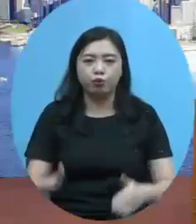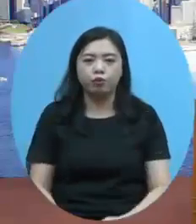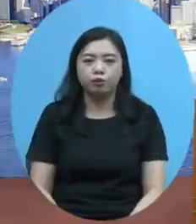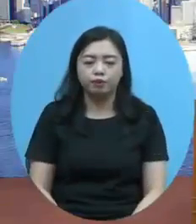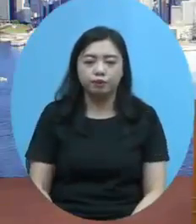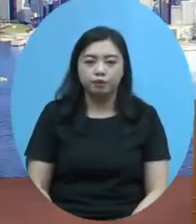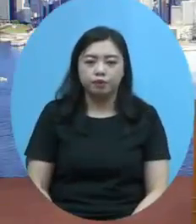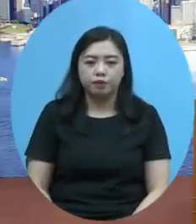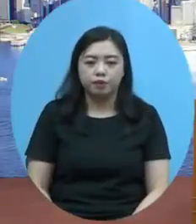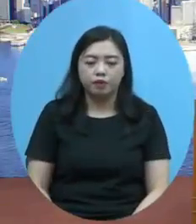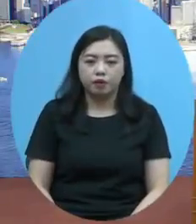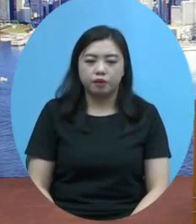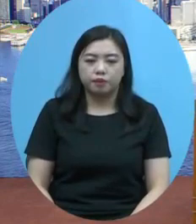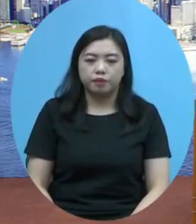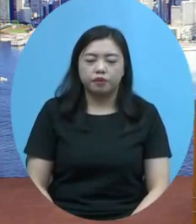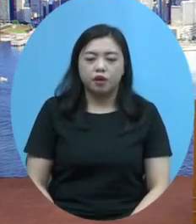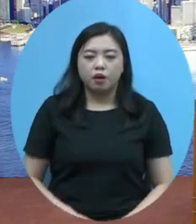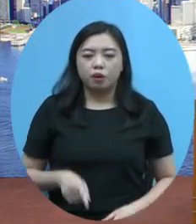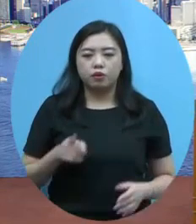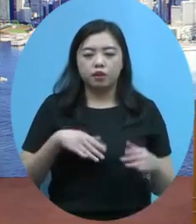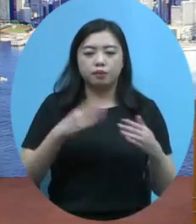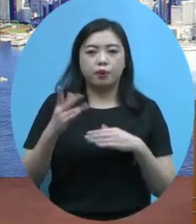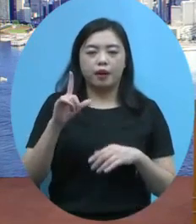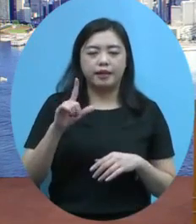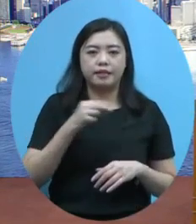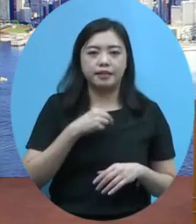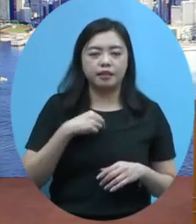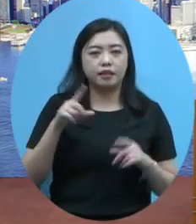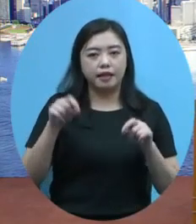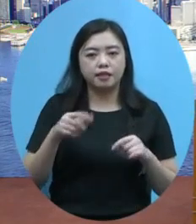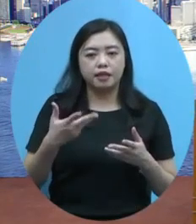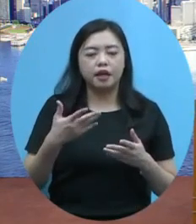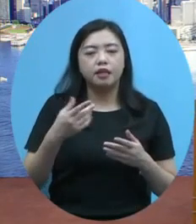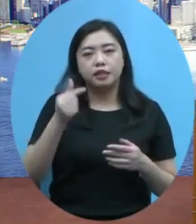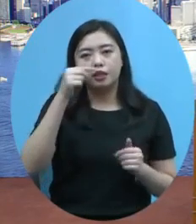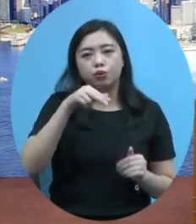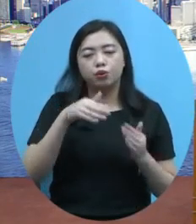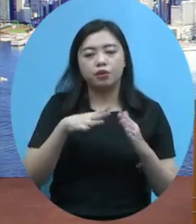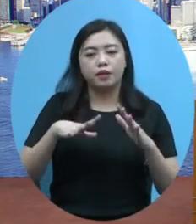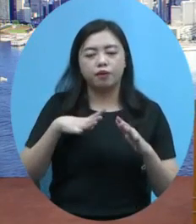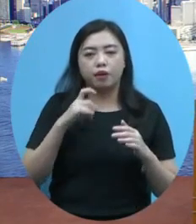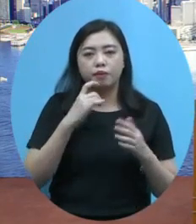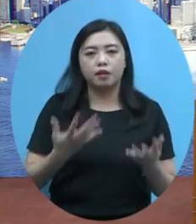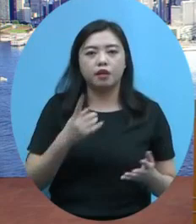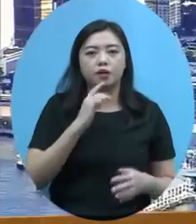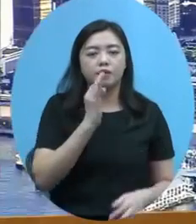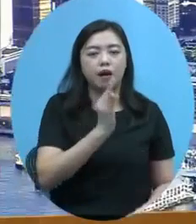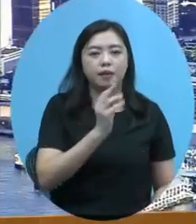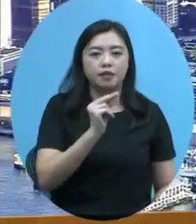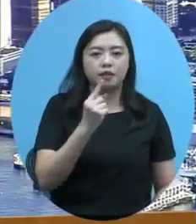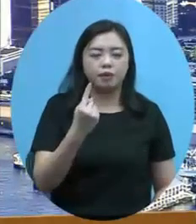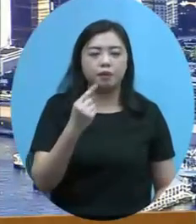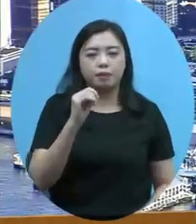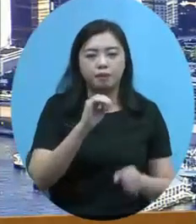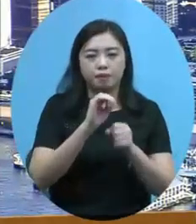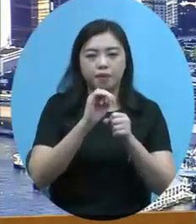現在請李醫生幫你匯報一下醫管局方面情況。 是，大家好，現時醫管局總共有371名的確診病